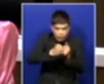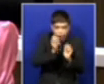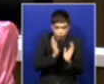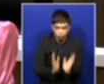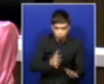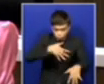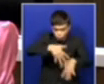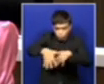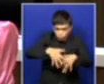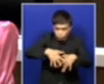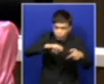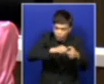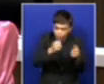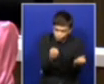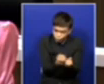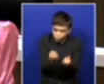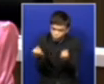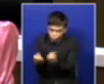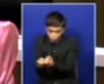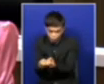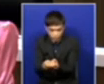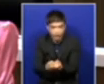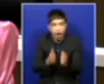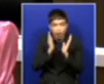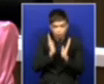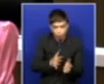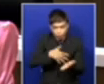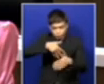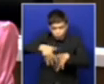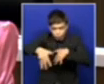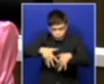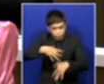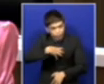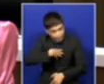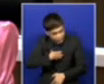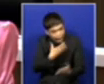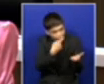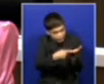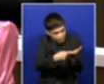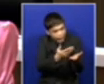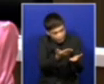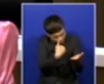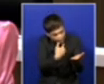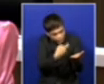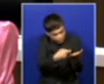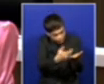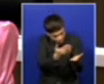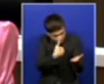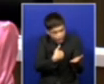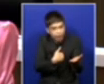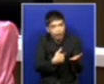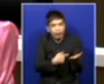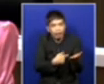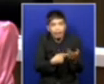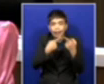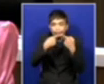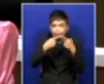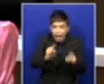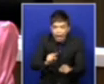ได้เงินของเขาคืนประเด็นมีเท่านั้นเองแต่หม่อมเต่าหม่อมราชวงศ์จตุมงคลรัฐบาลพรรคร่วมของท่าน